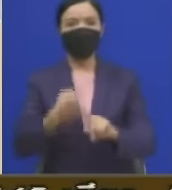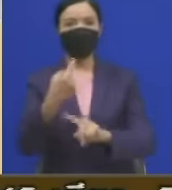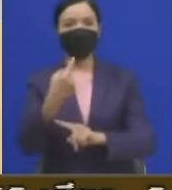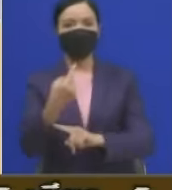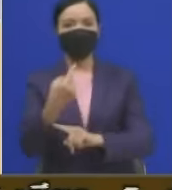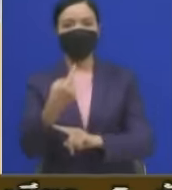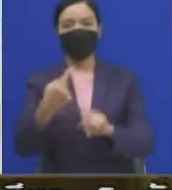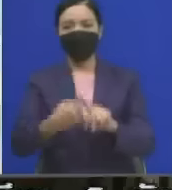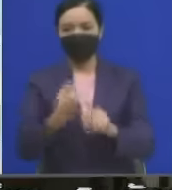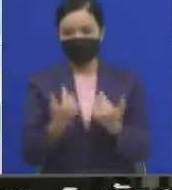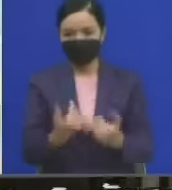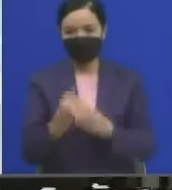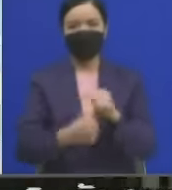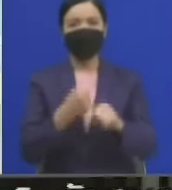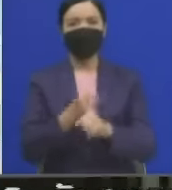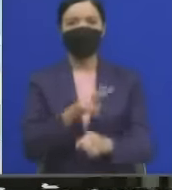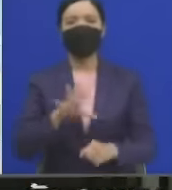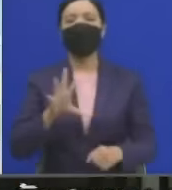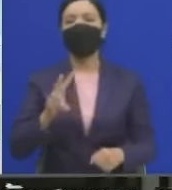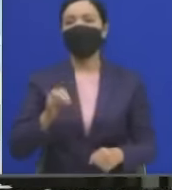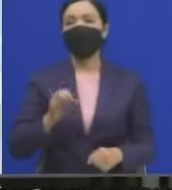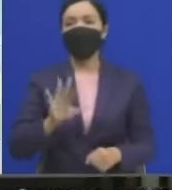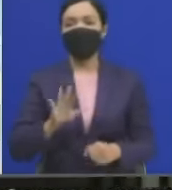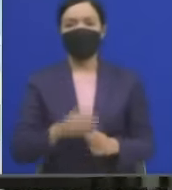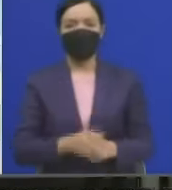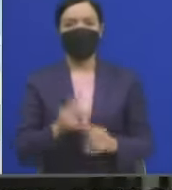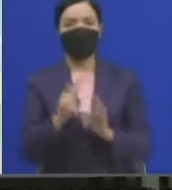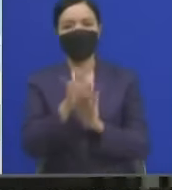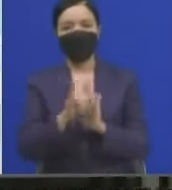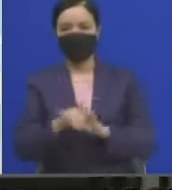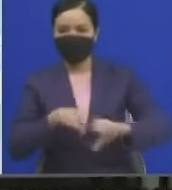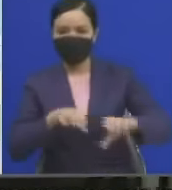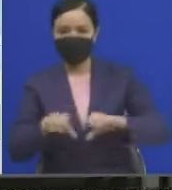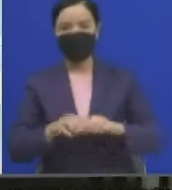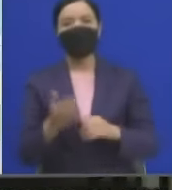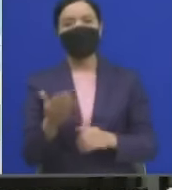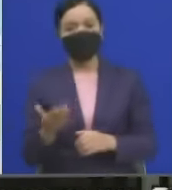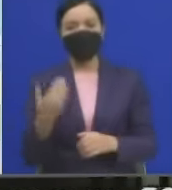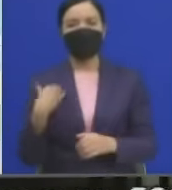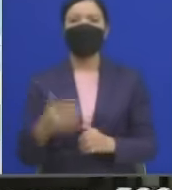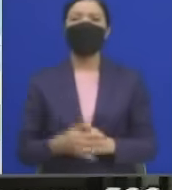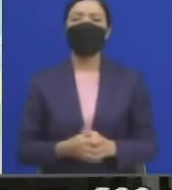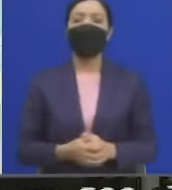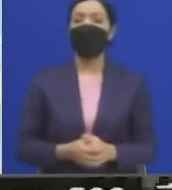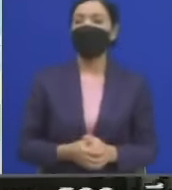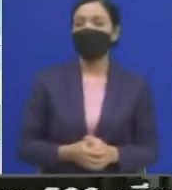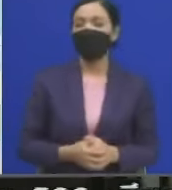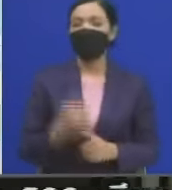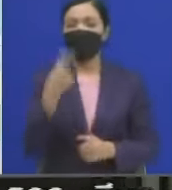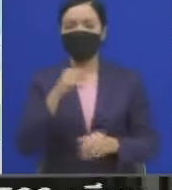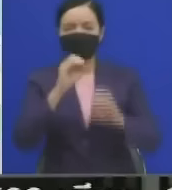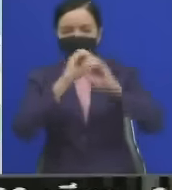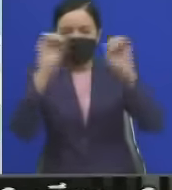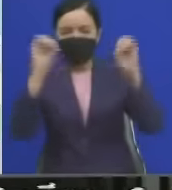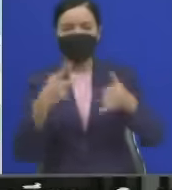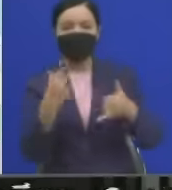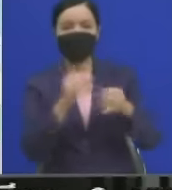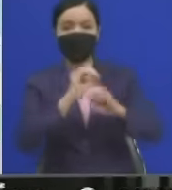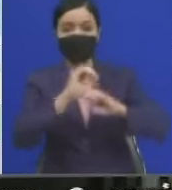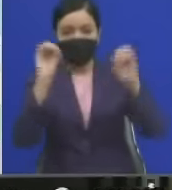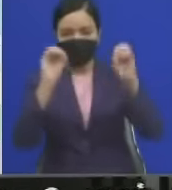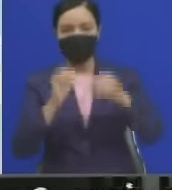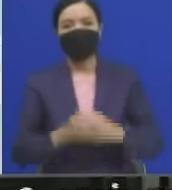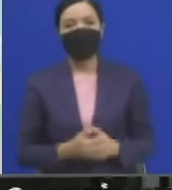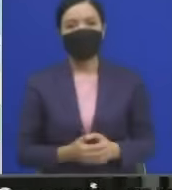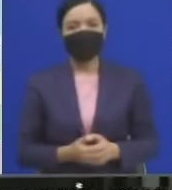ราคมคือเดือนนี้ปี65นโยบายบริหารจัดการวัคซีนนะฮะ1ผู้ที่ไม่เคยได้รับวัคซีนมาก่อนน